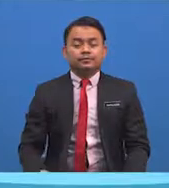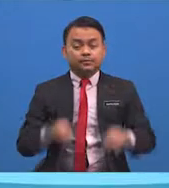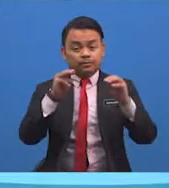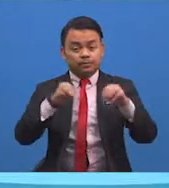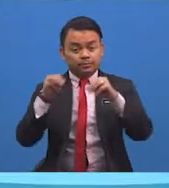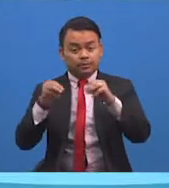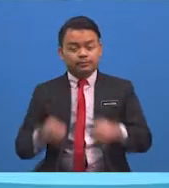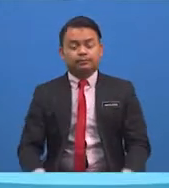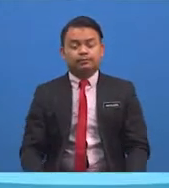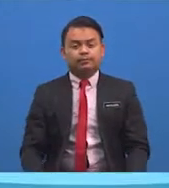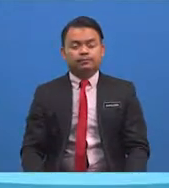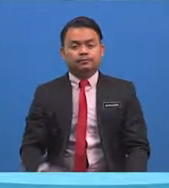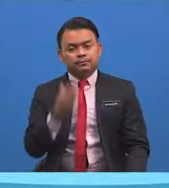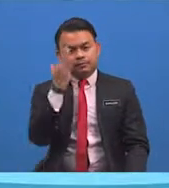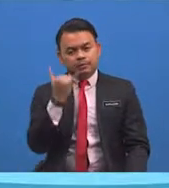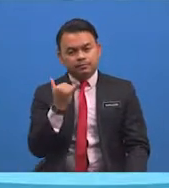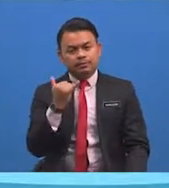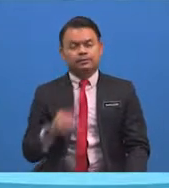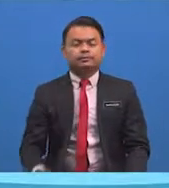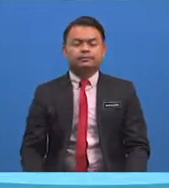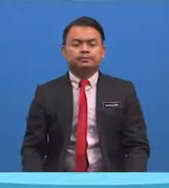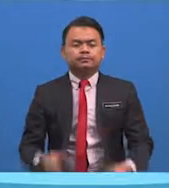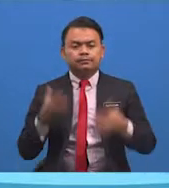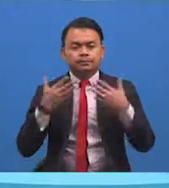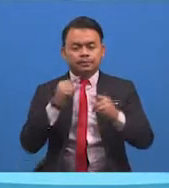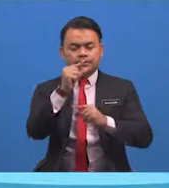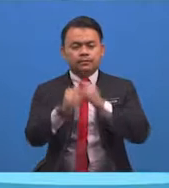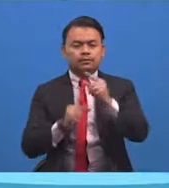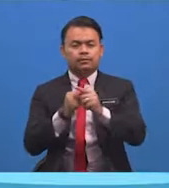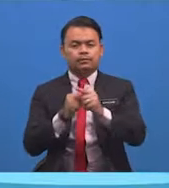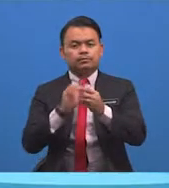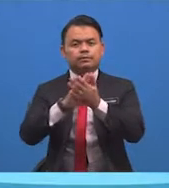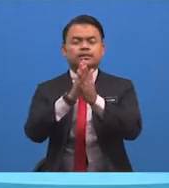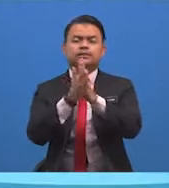Murid-murid, mengapakah pemanasan global ini berlaku?